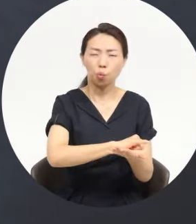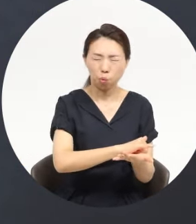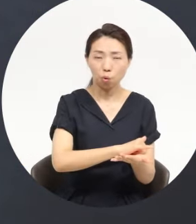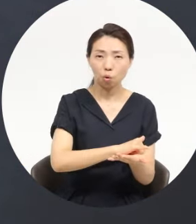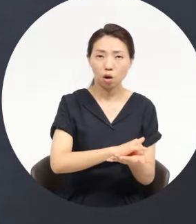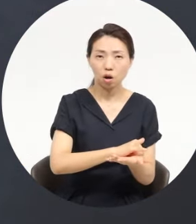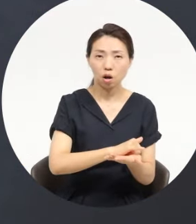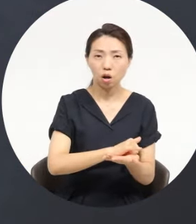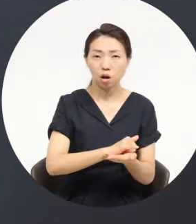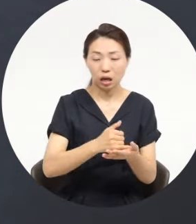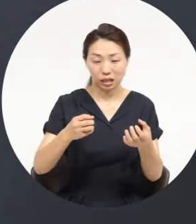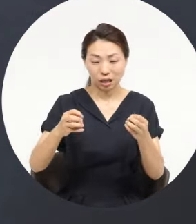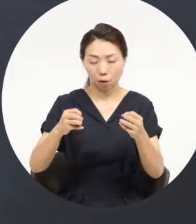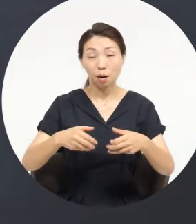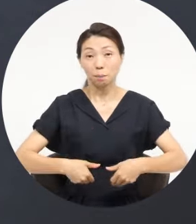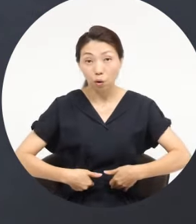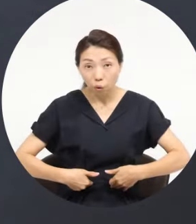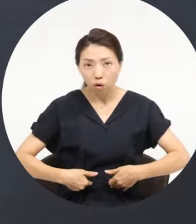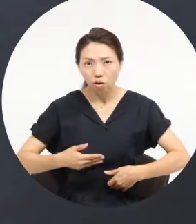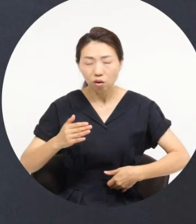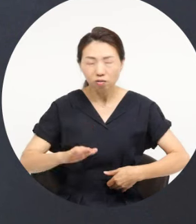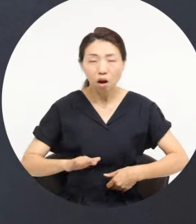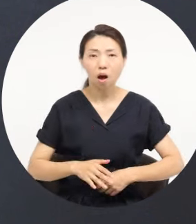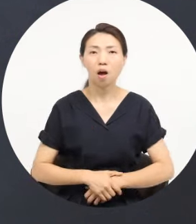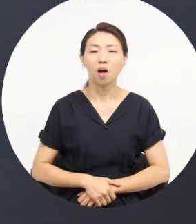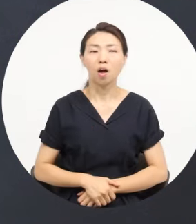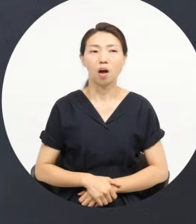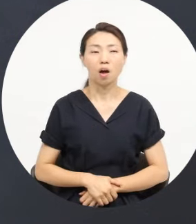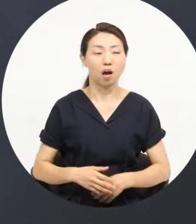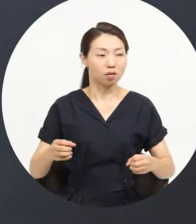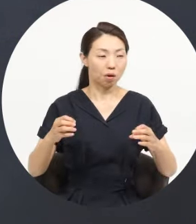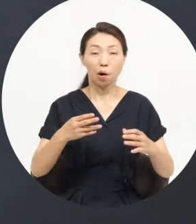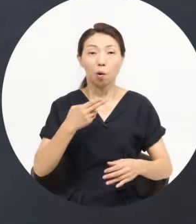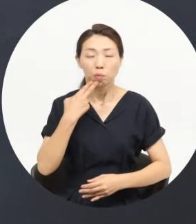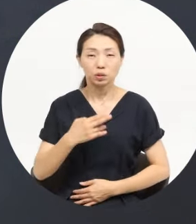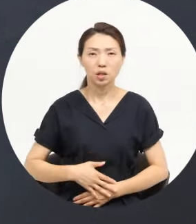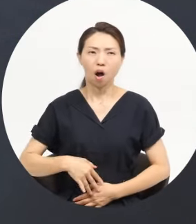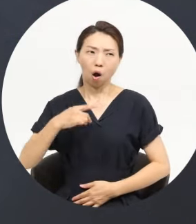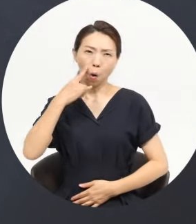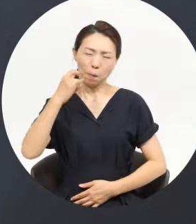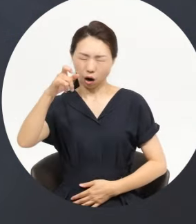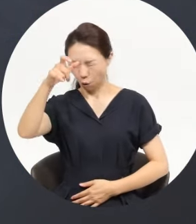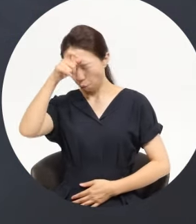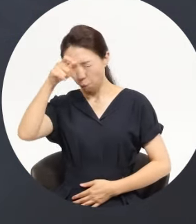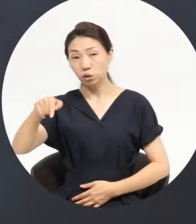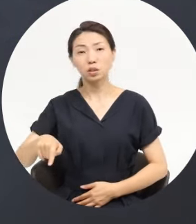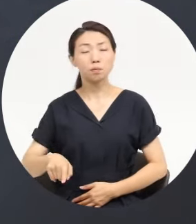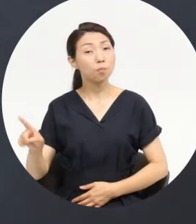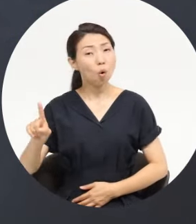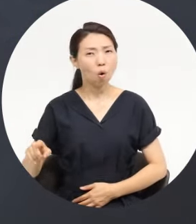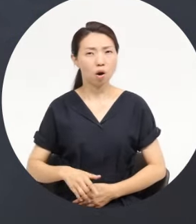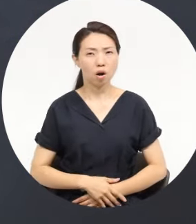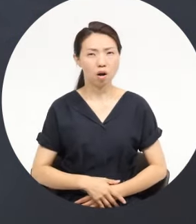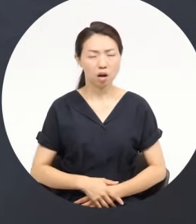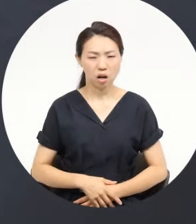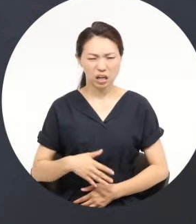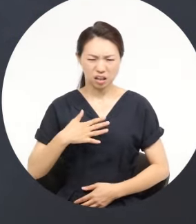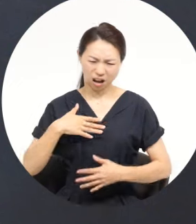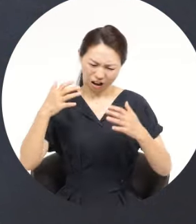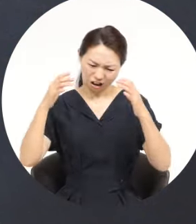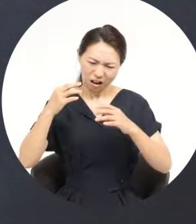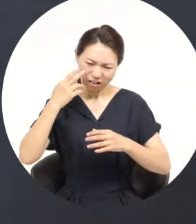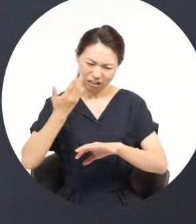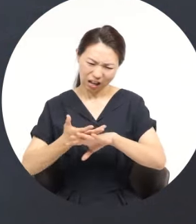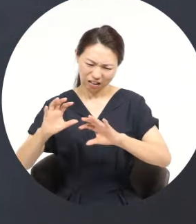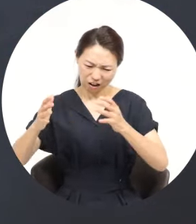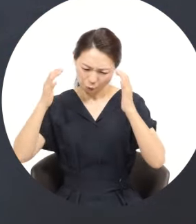뭐 이런 결론을 내야 되는데 이렇게 엄마는 계속 아이가 내가 이곳 생활하는데 공부